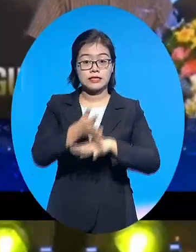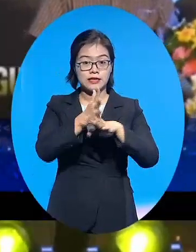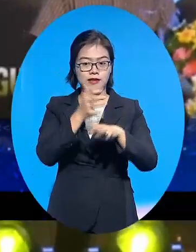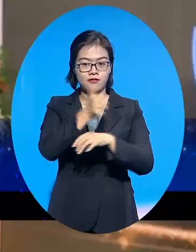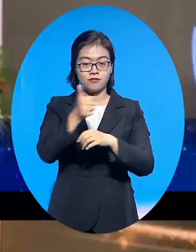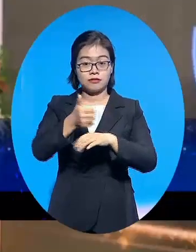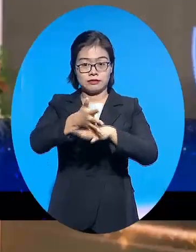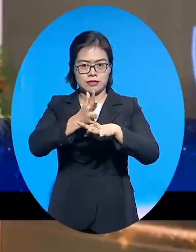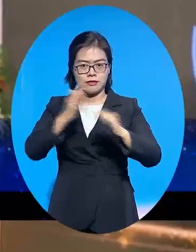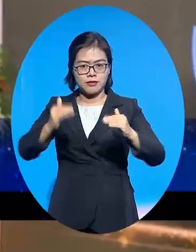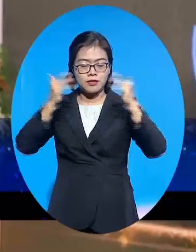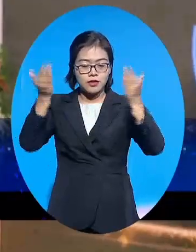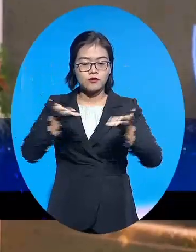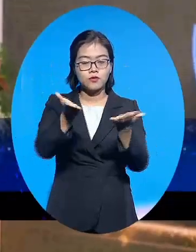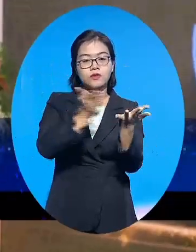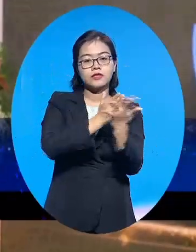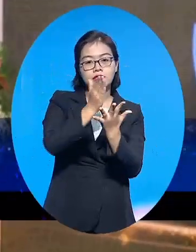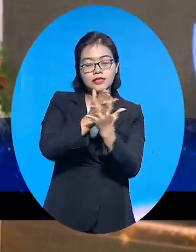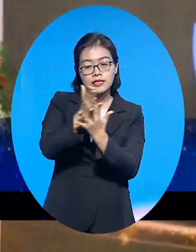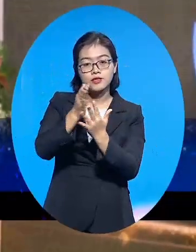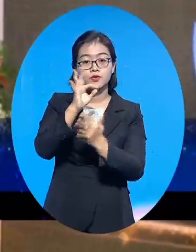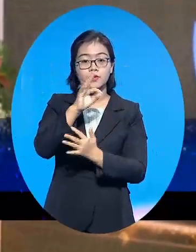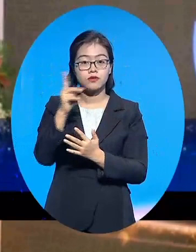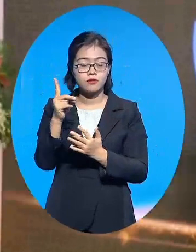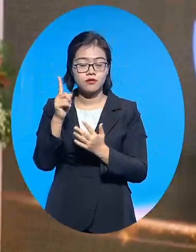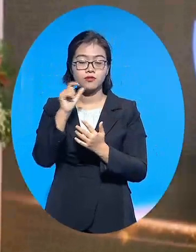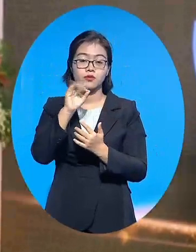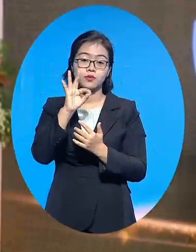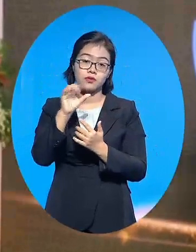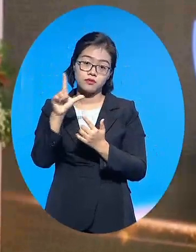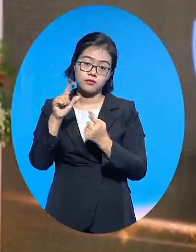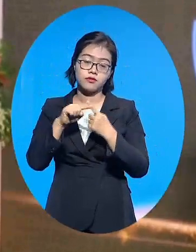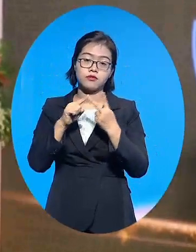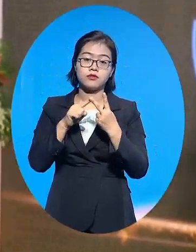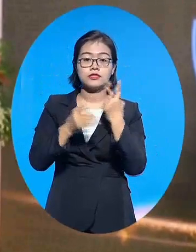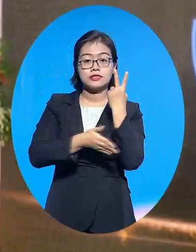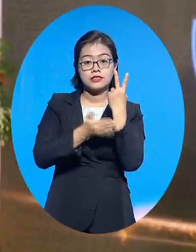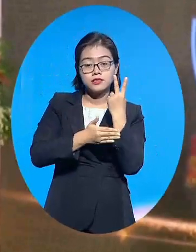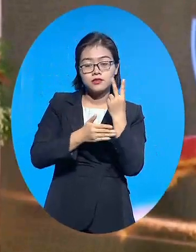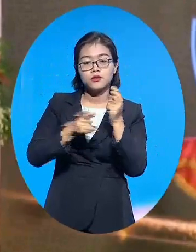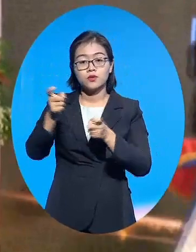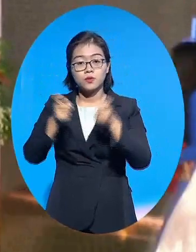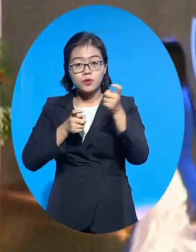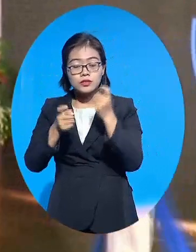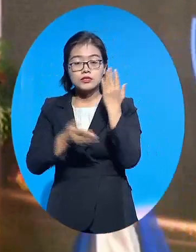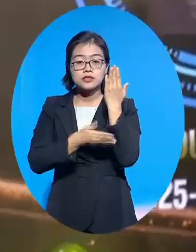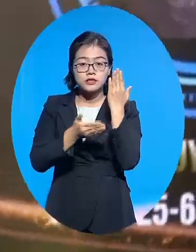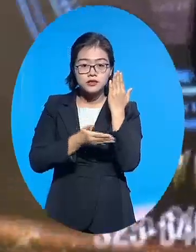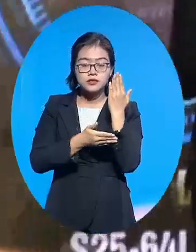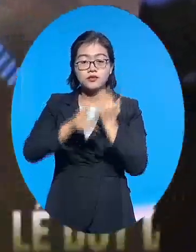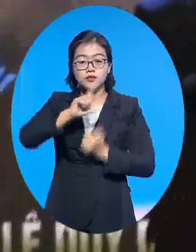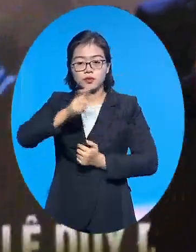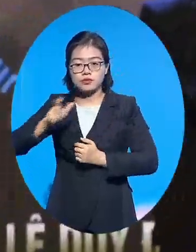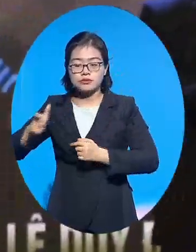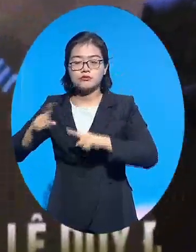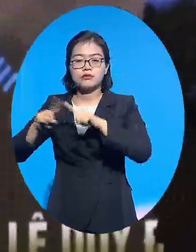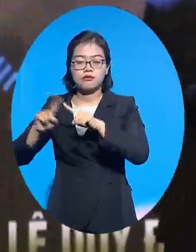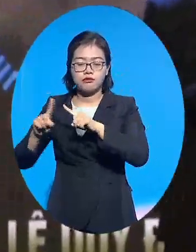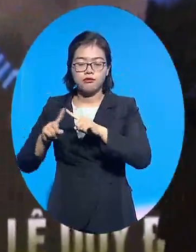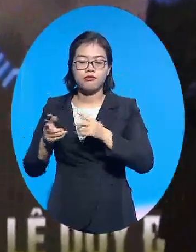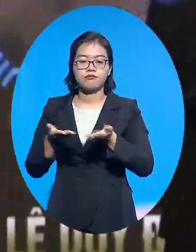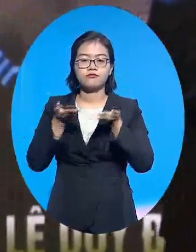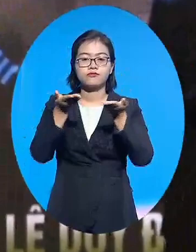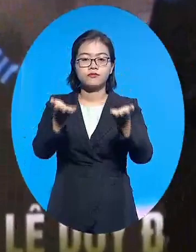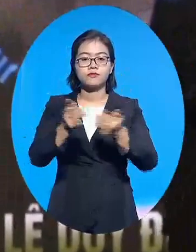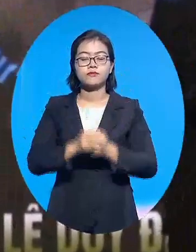thủy lợi xây dựng quản lý xây dựng giao thông công nghệ thông tin kinh tế logistics trường Tiếp tục chú trọng liên kết với các doanh nghiệp trong và